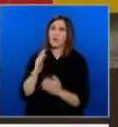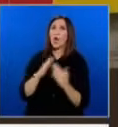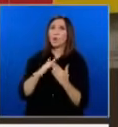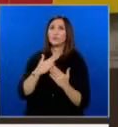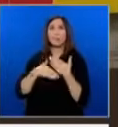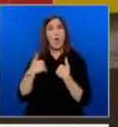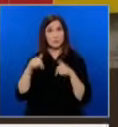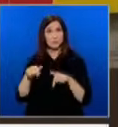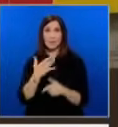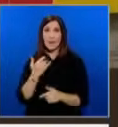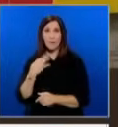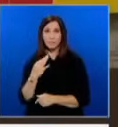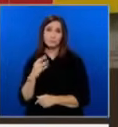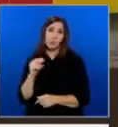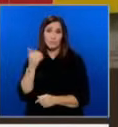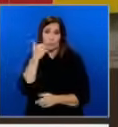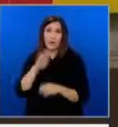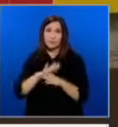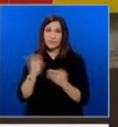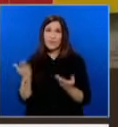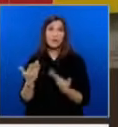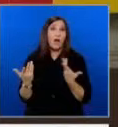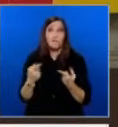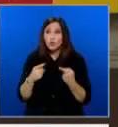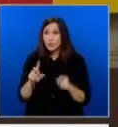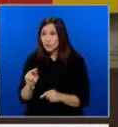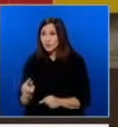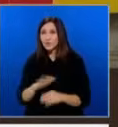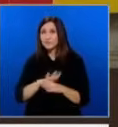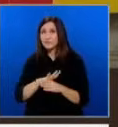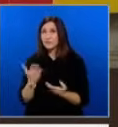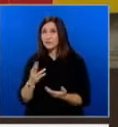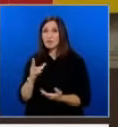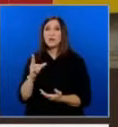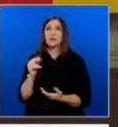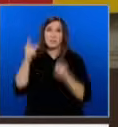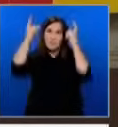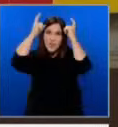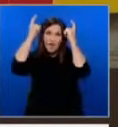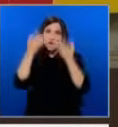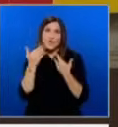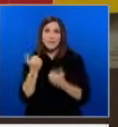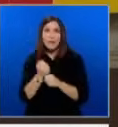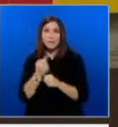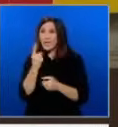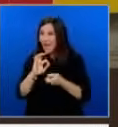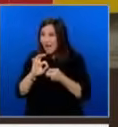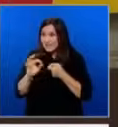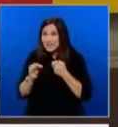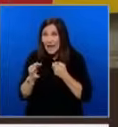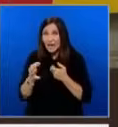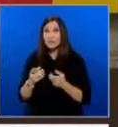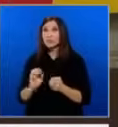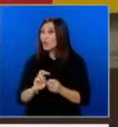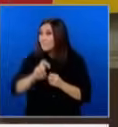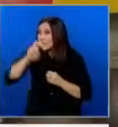няма опасност. Викам, добре, извинявайте, какво да им кажа друго? Извинявайте, но викам, е, дявол, си няма работа. Една искра от тук, че скочи